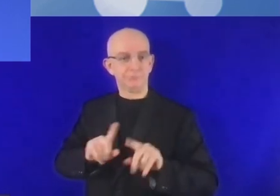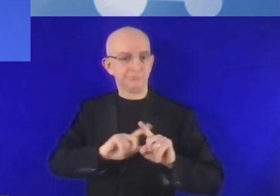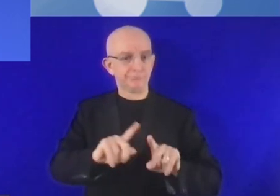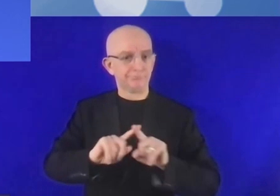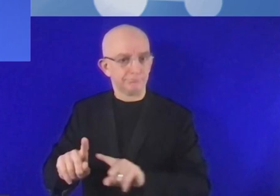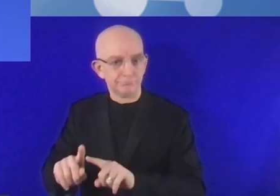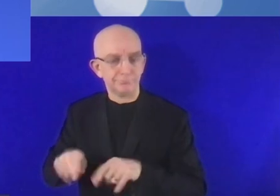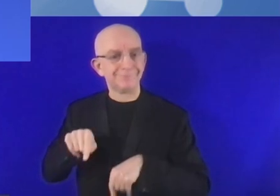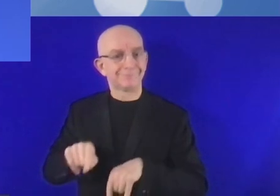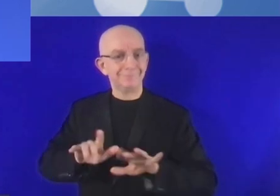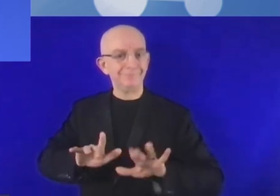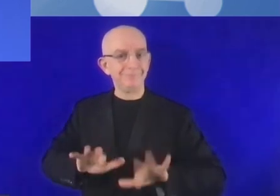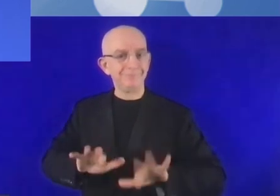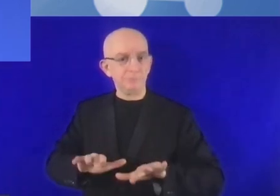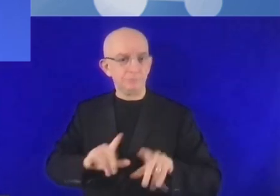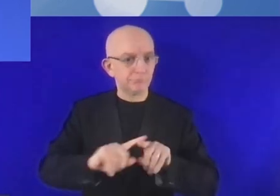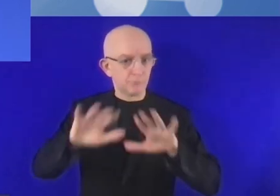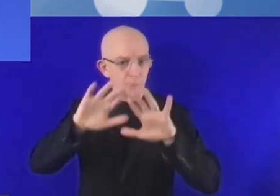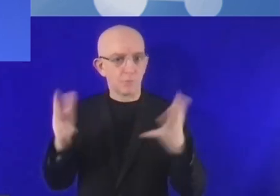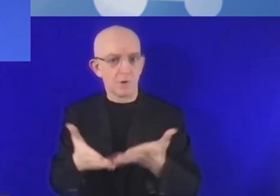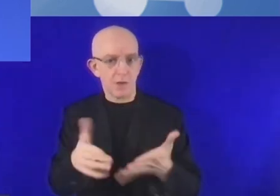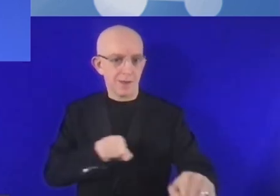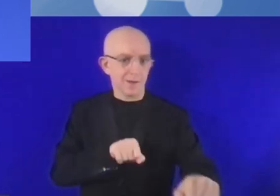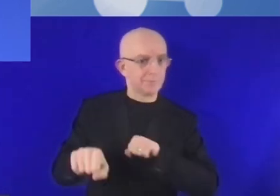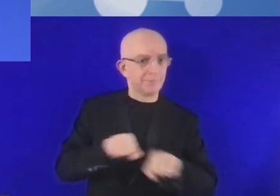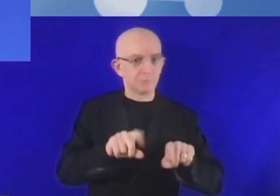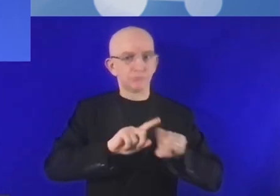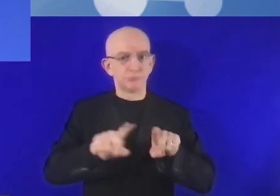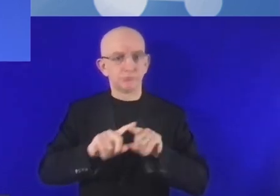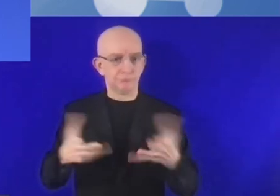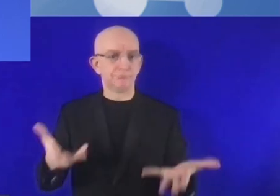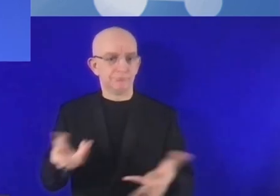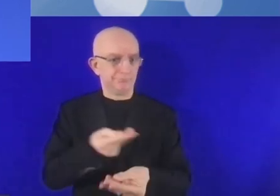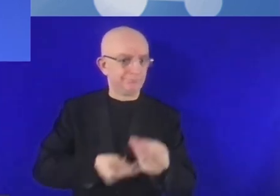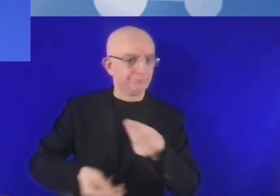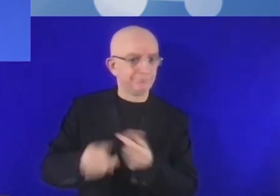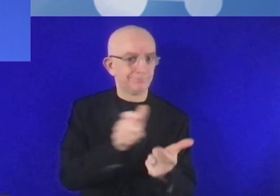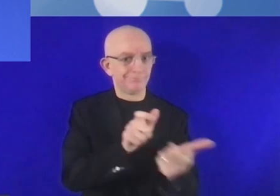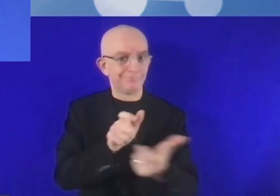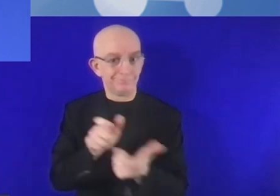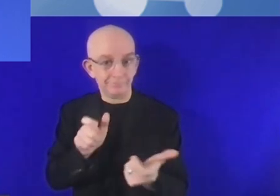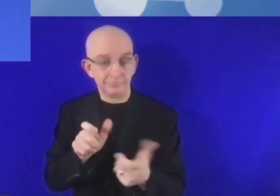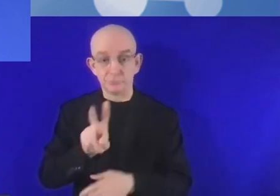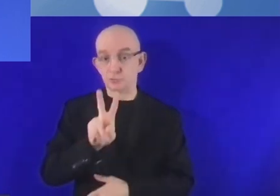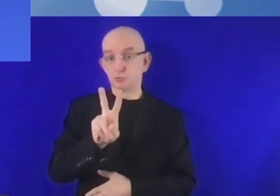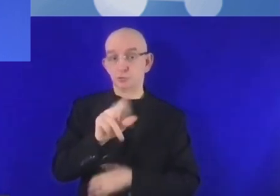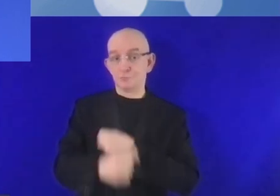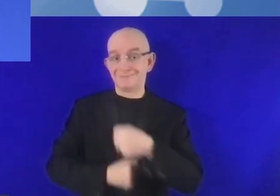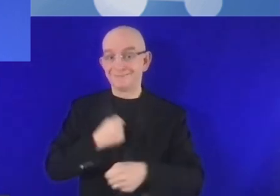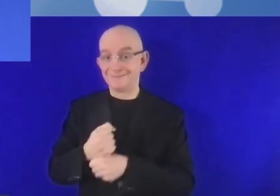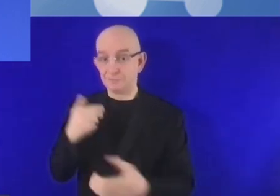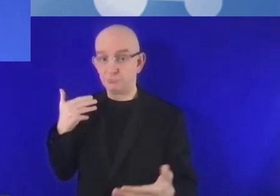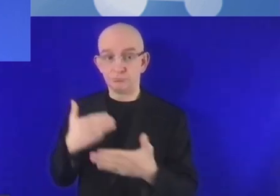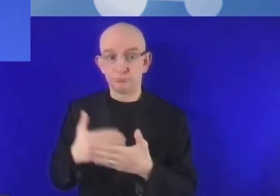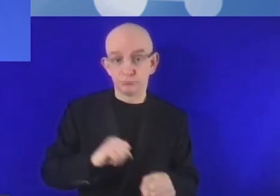z administracją, nie moglibyśmy załatwiać spraw biznesowych, nie moglibyśmy się uczyć. Także wiele obszarów, które udało